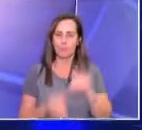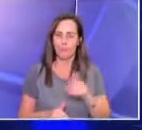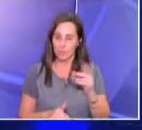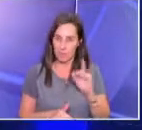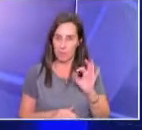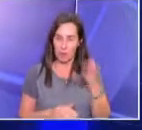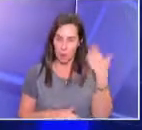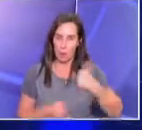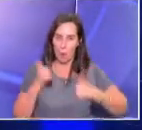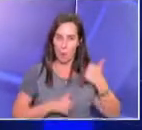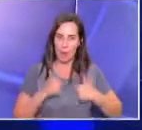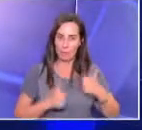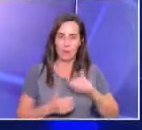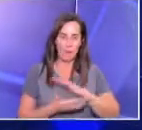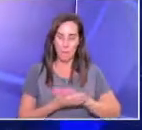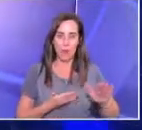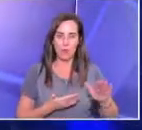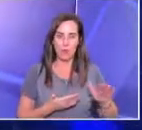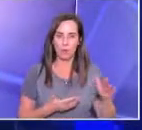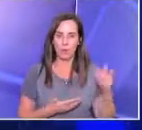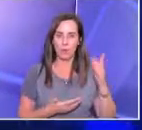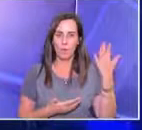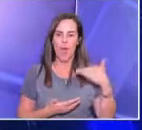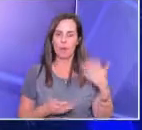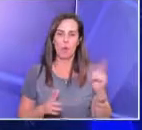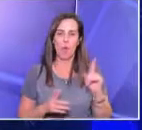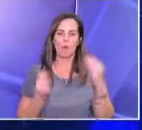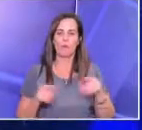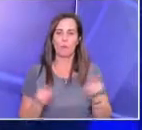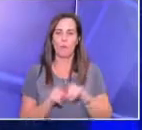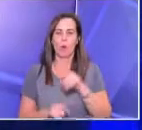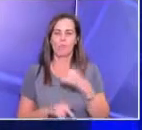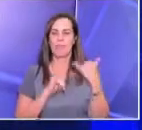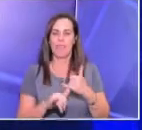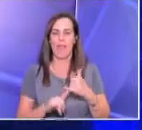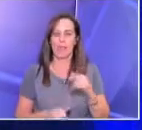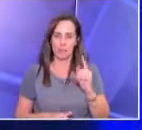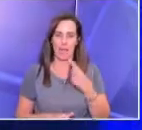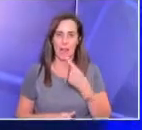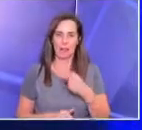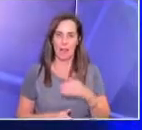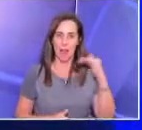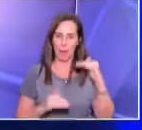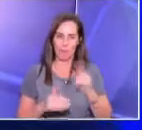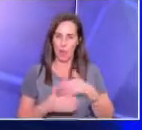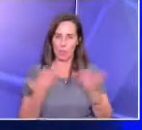כי בעצם היו עוד מועמדים אחרים, הם פשוט, לא, הם היו חיוורים ליד מה שעינת הביאה. צריך להגיד את זה, התארים האלה